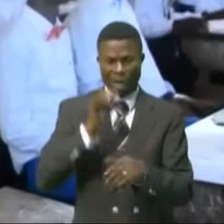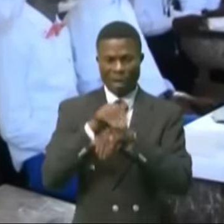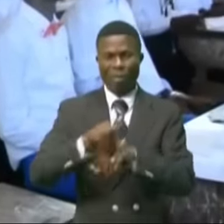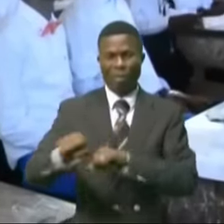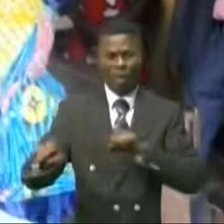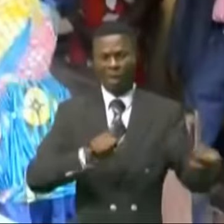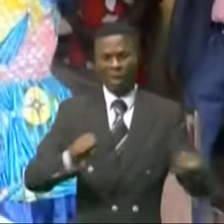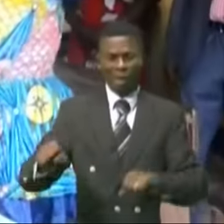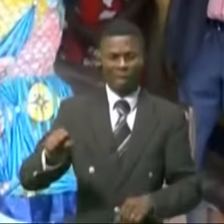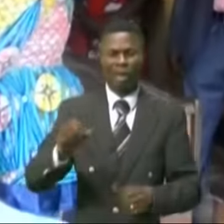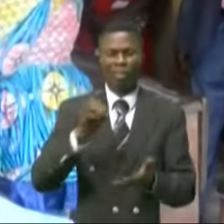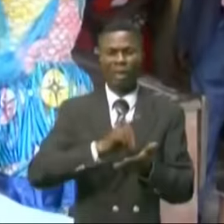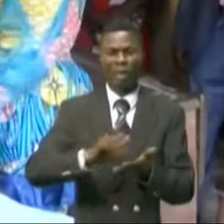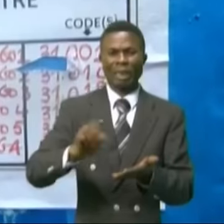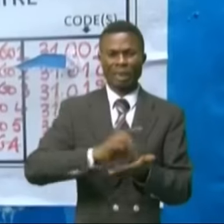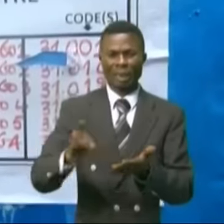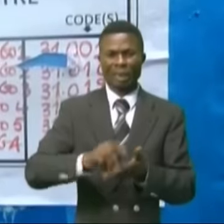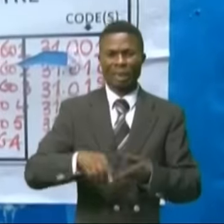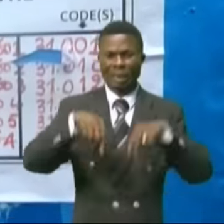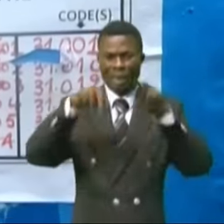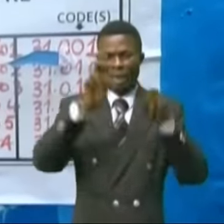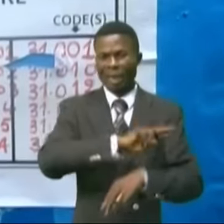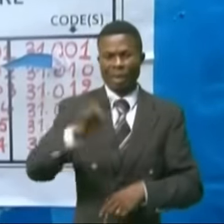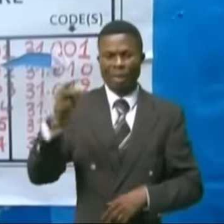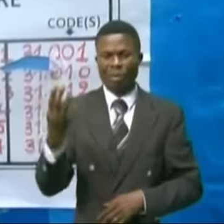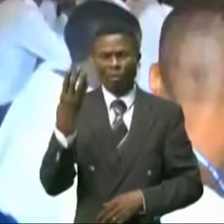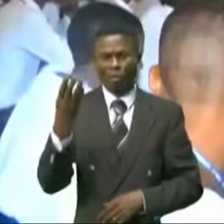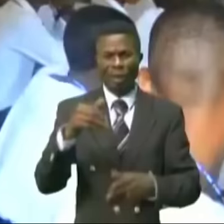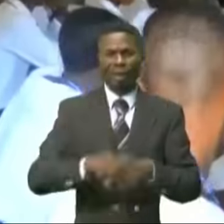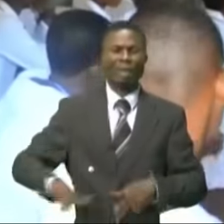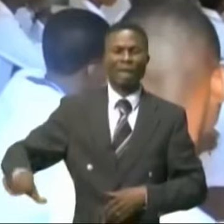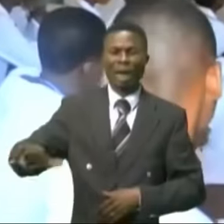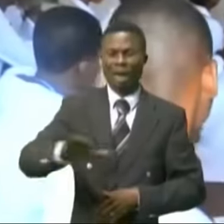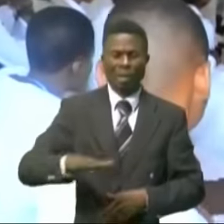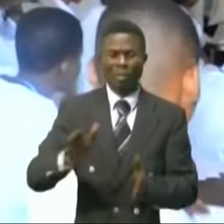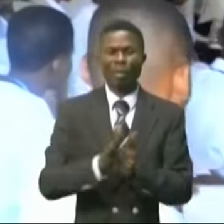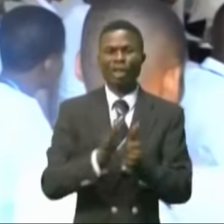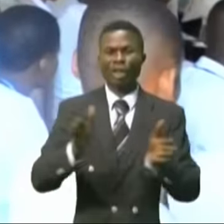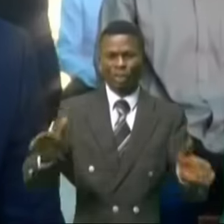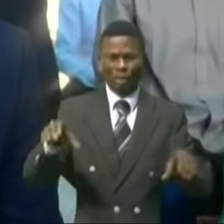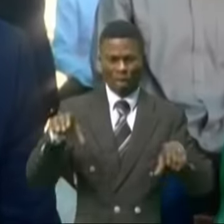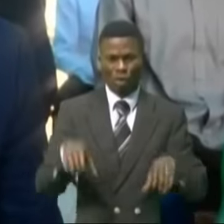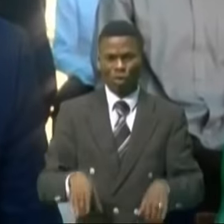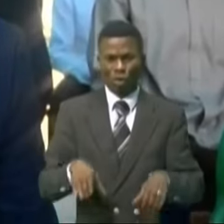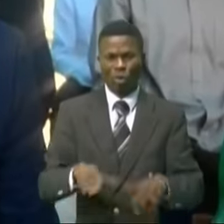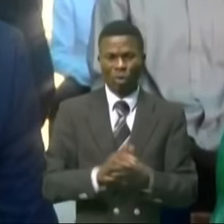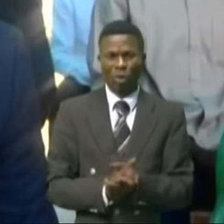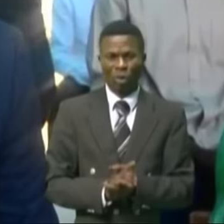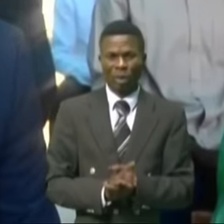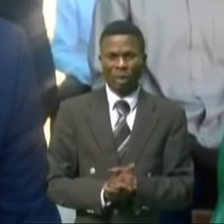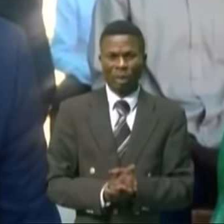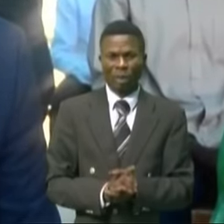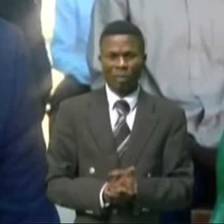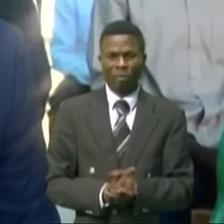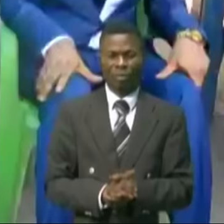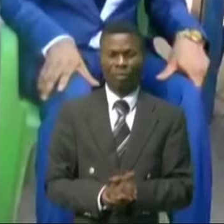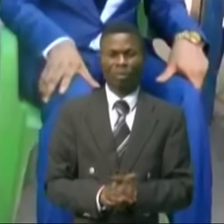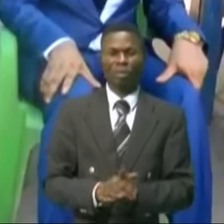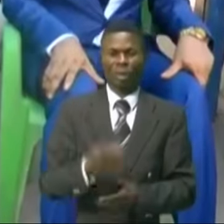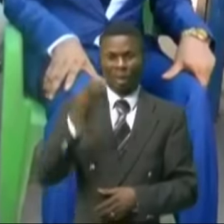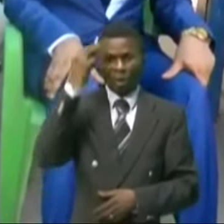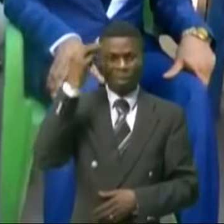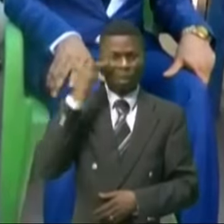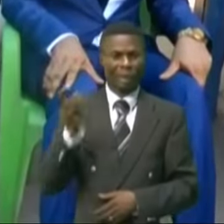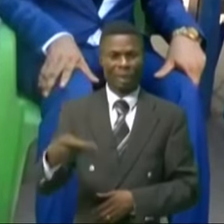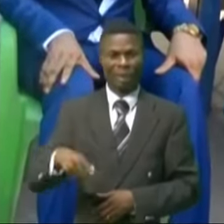la dissertation édition 2024 prévue à travers toute l'étendue du territoire national. Ignace Monza Bonda, ministre